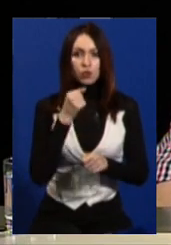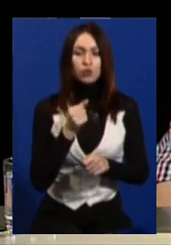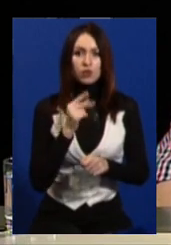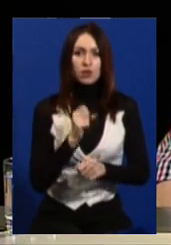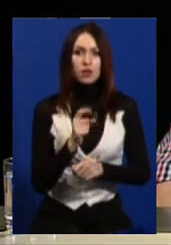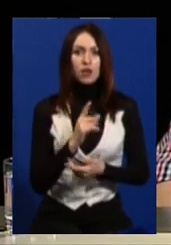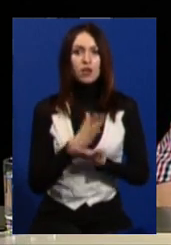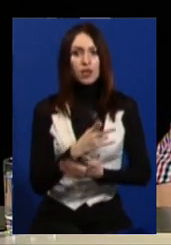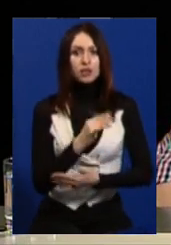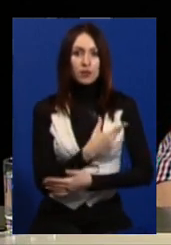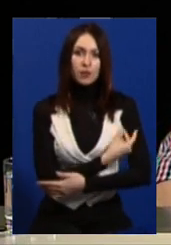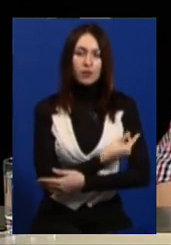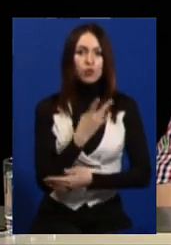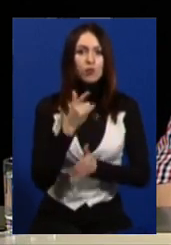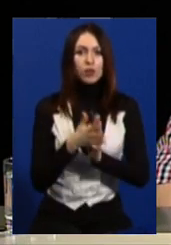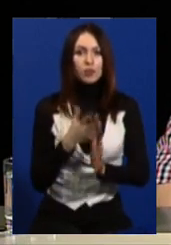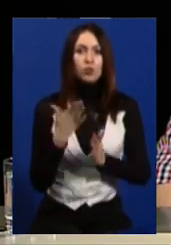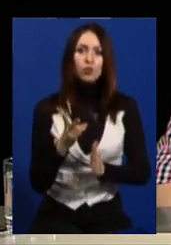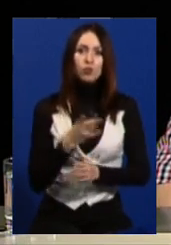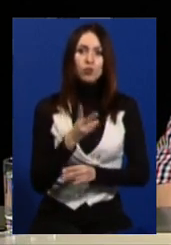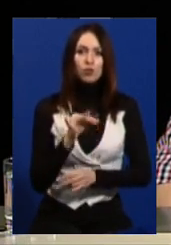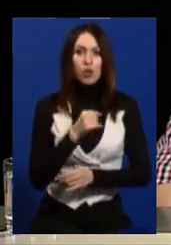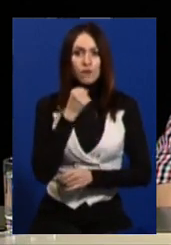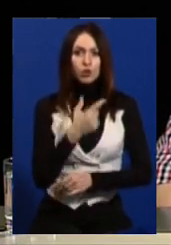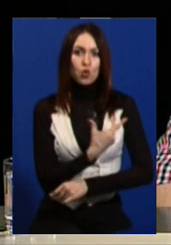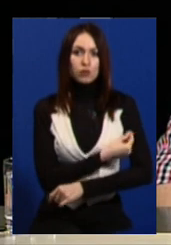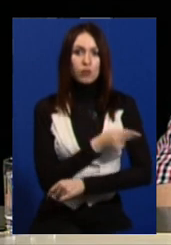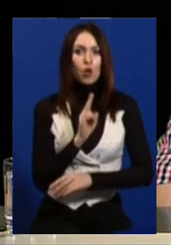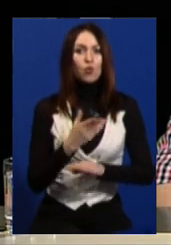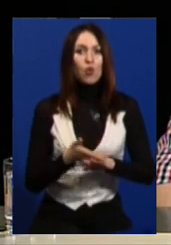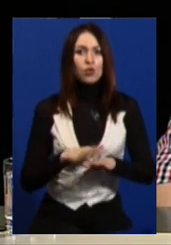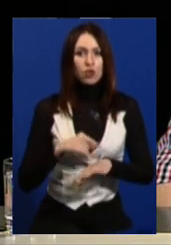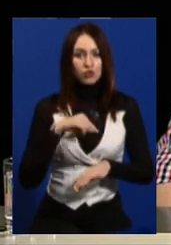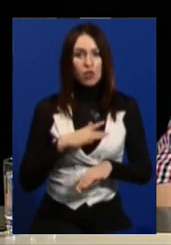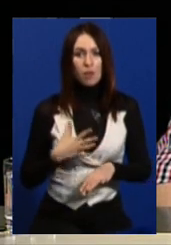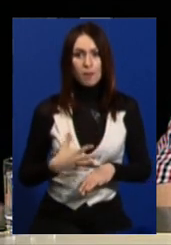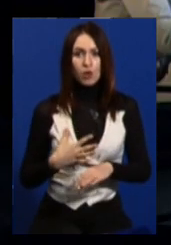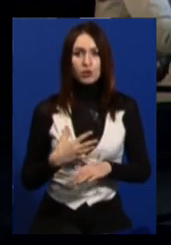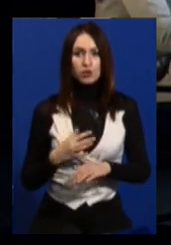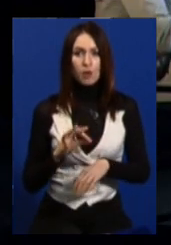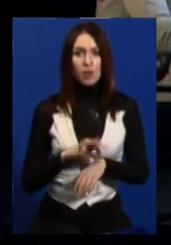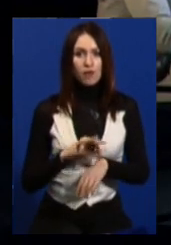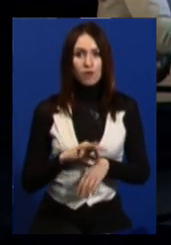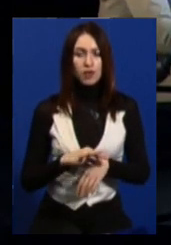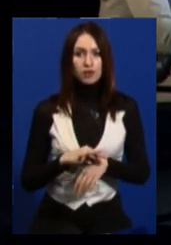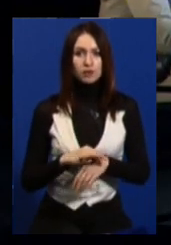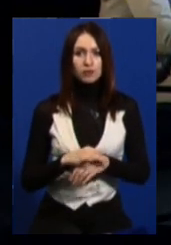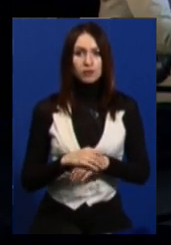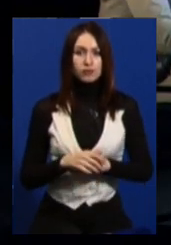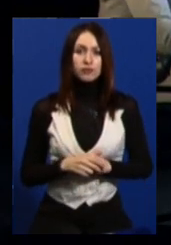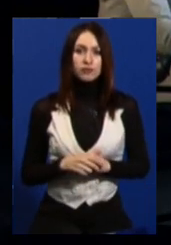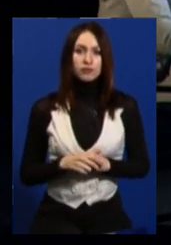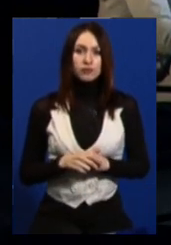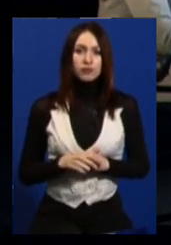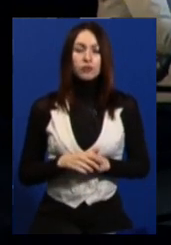чтобы понимать, надо ли вакцинировать взрослых. Потому что кто тяжелее переносит заболевания, так, скажите, будь ласка. Вопрос в этом.